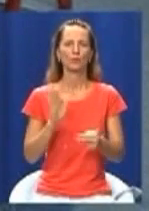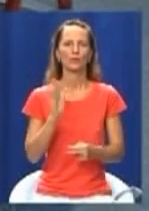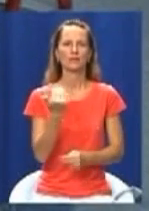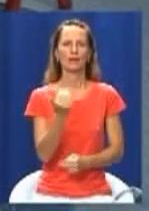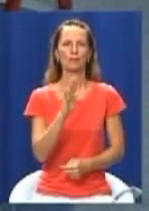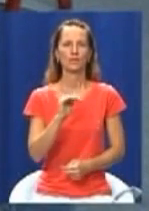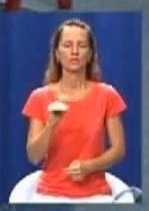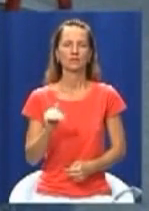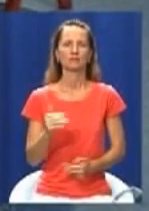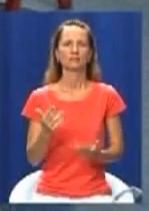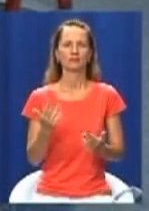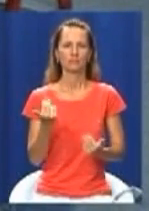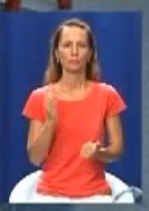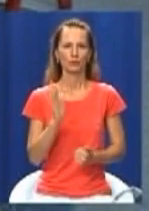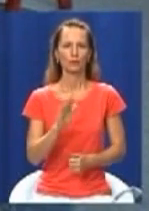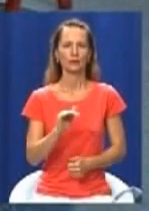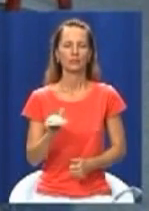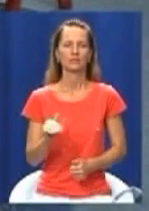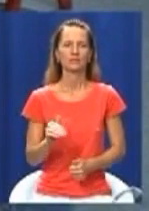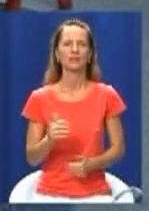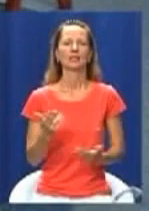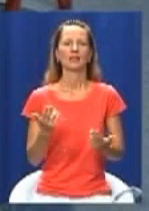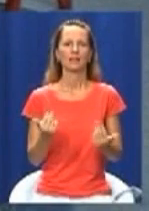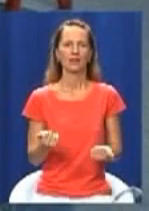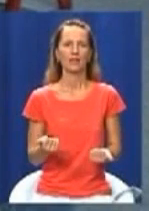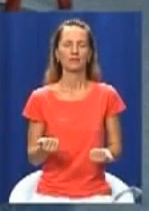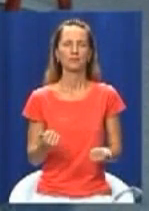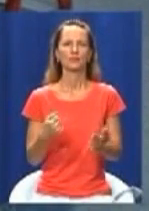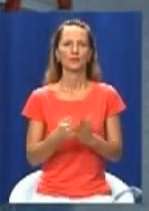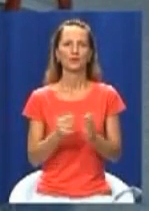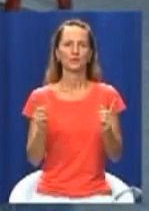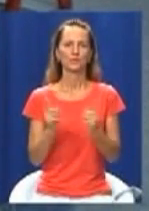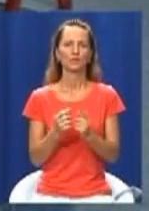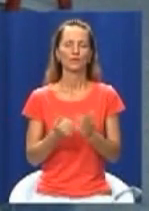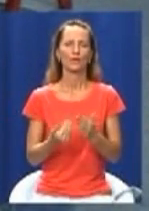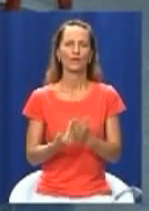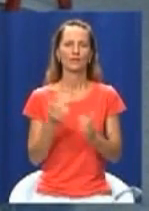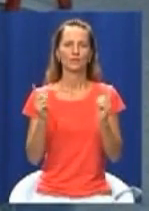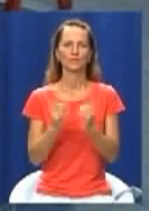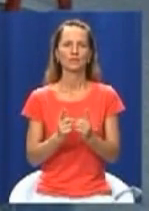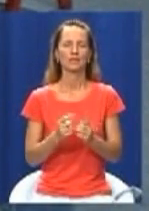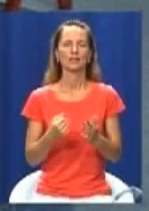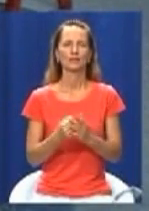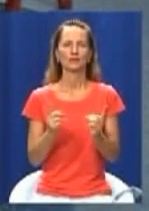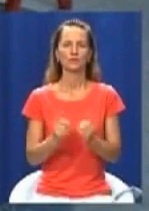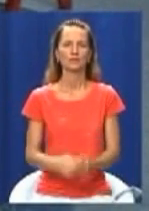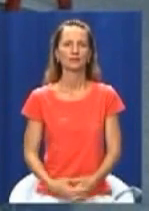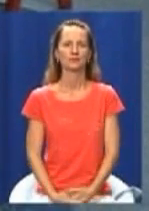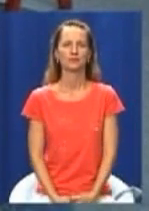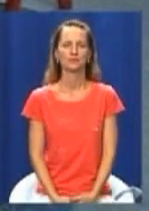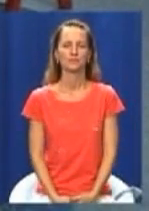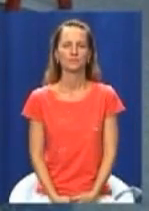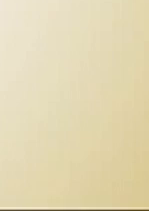прощатися. Прощаємося, Олексій? Звісно. До побачення, до нових зустрічей. До побачення.